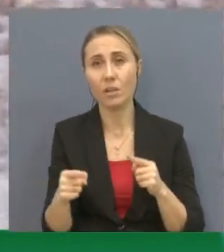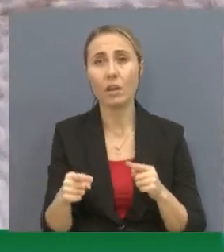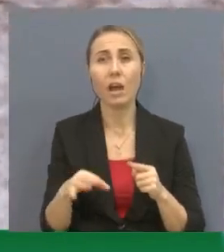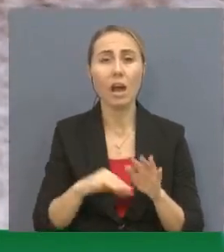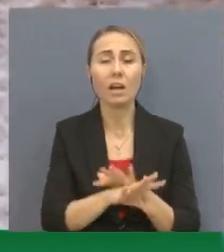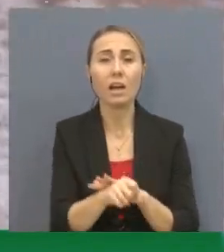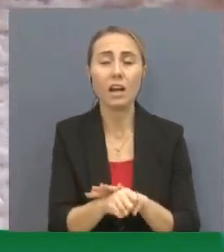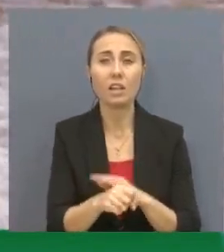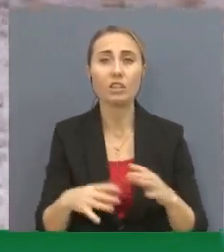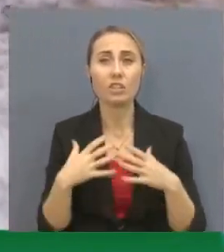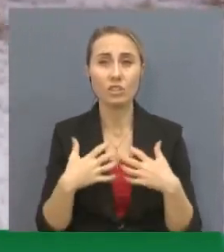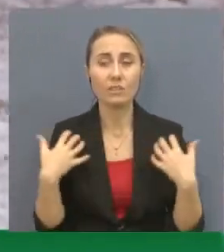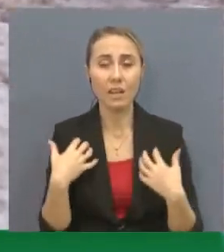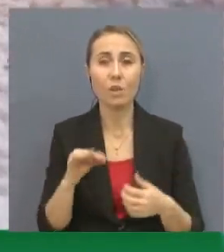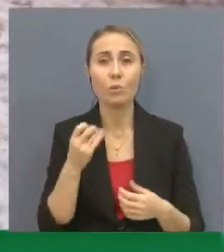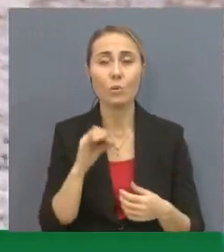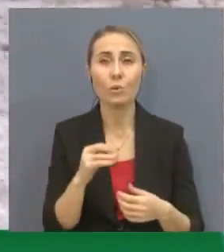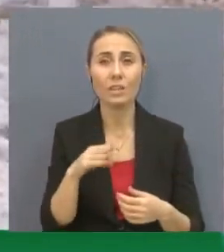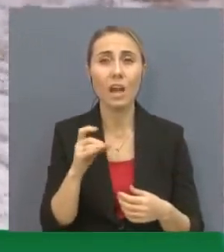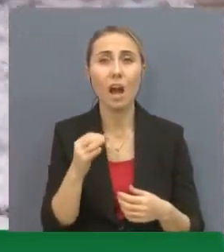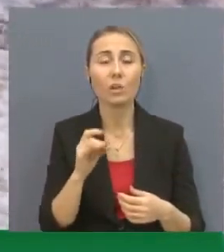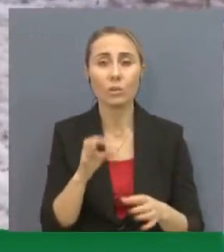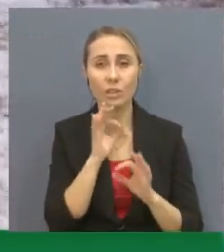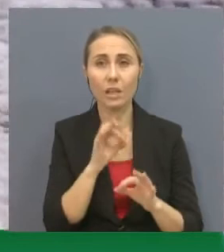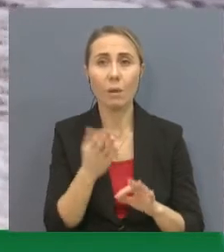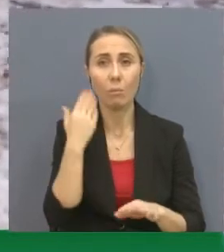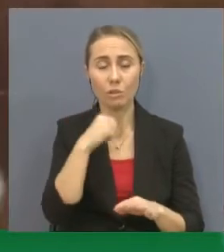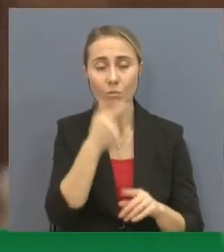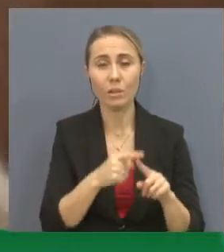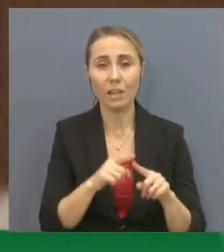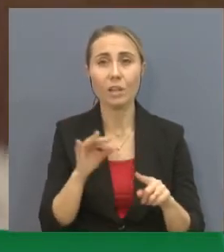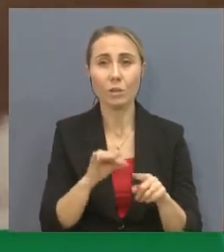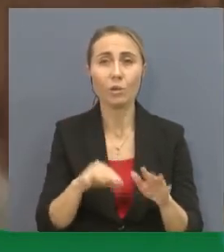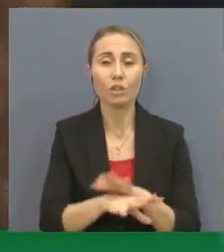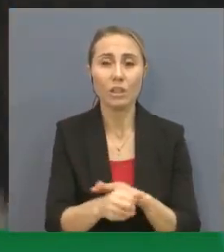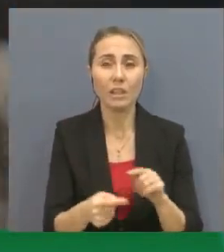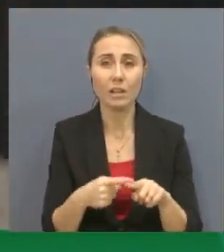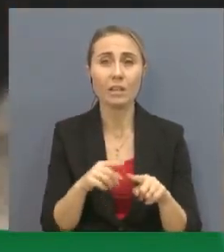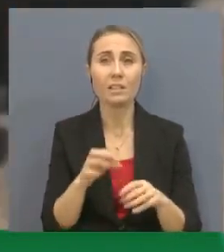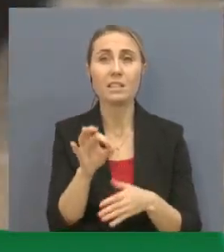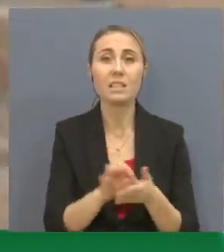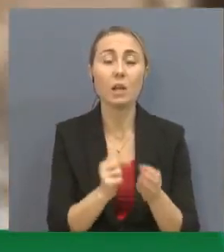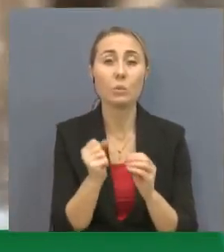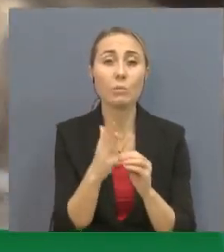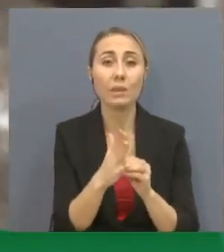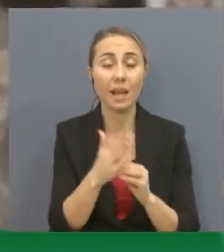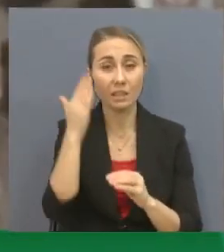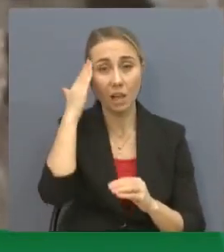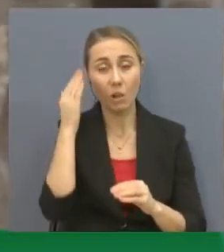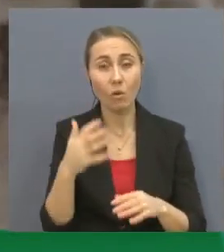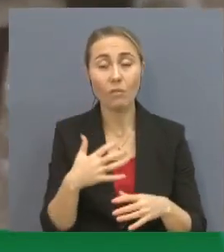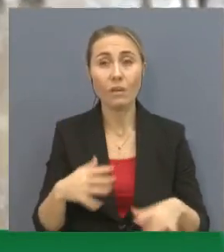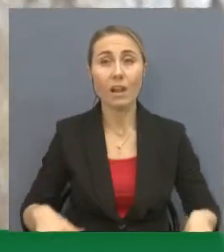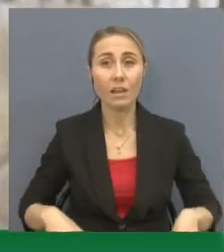кражи скота юрий теодорович делится что прошлом году сам стал жертвой bar and очей у него угнали сразу 15 голов лошадей